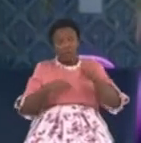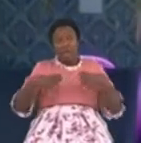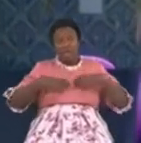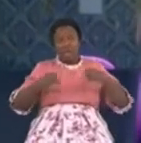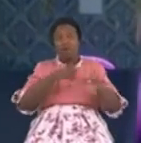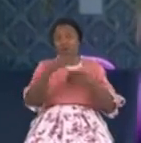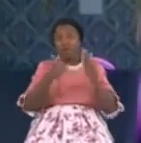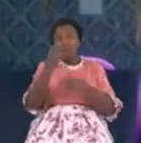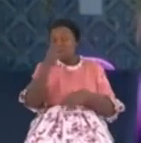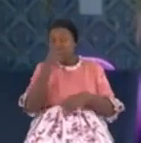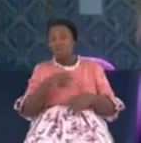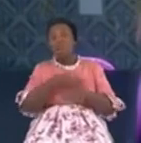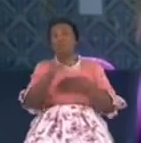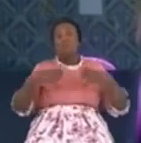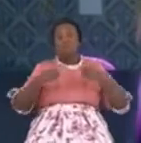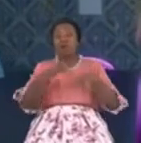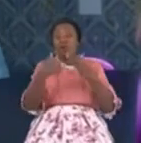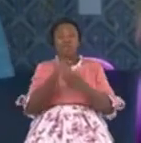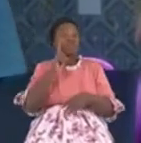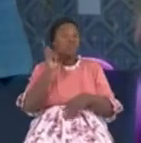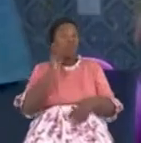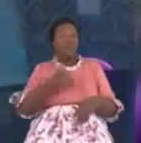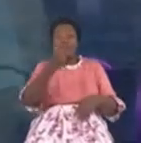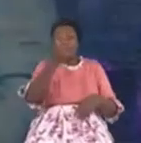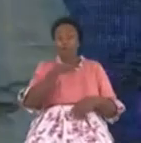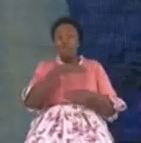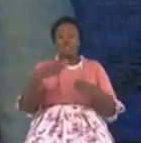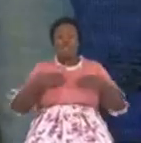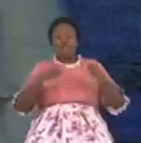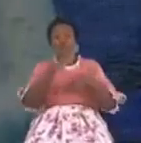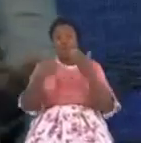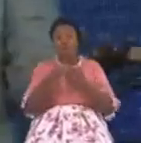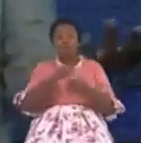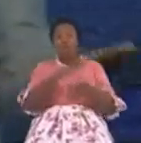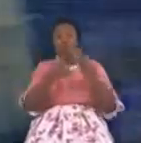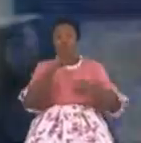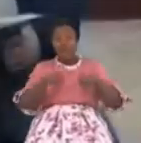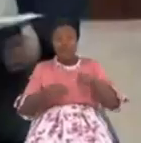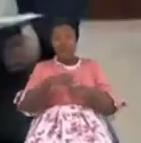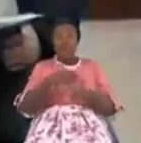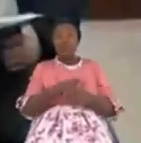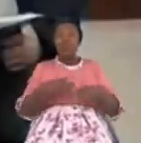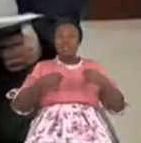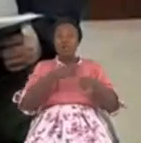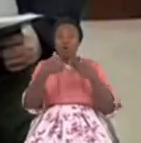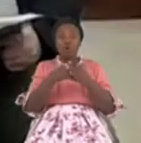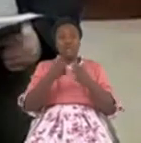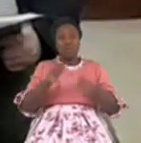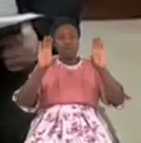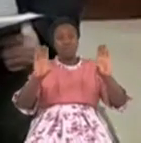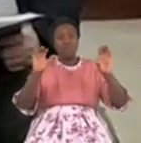ìsì, ndị niile bụ ndị ogbi na ndị na-adịghị anụ ihe, ndị niile bụ ndị ngwọrọ, na-agwọ ndị niile bụ ndị nwere ọrịa